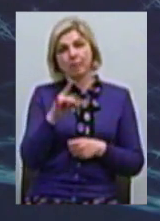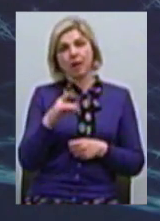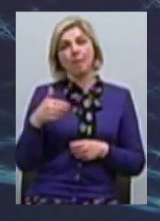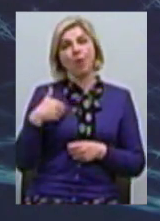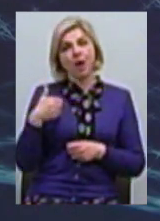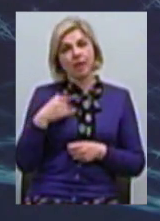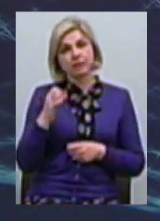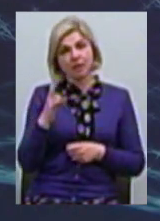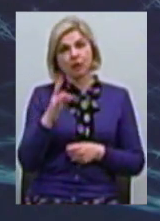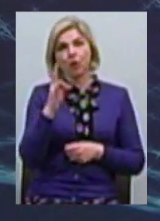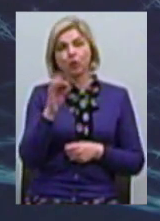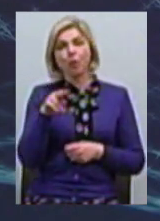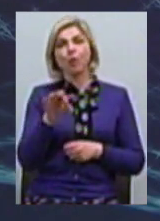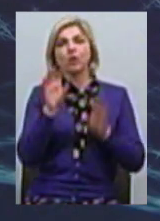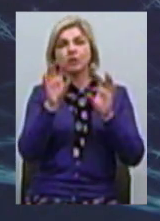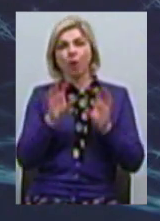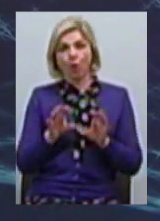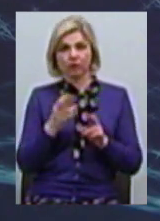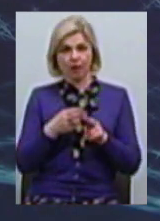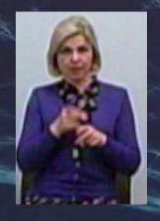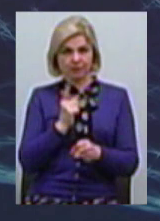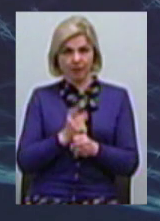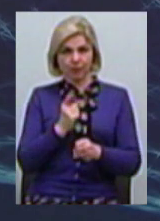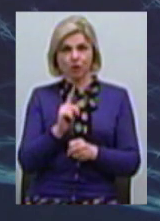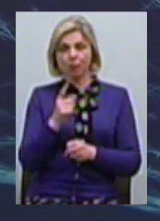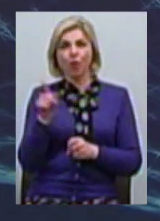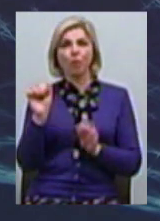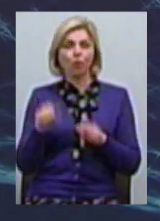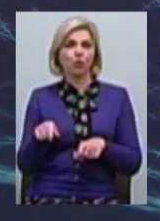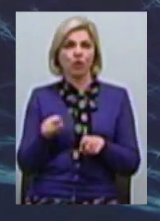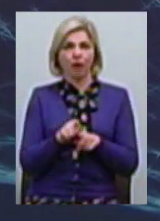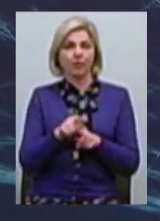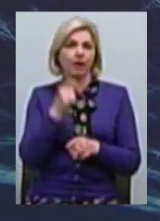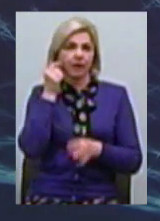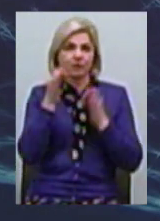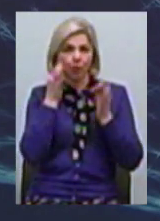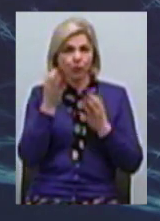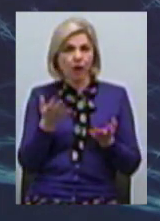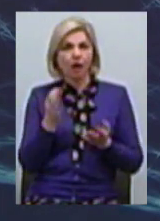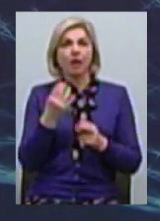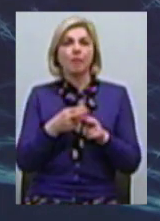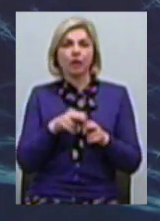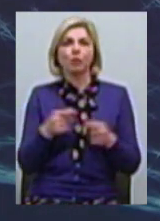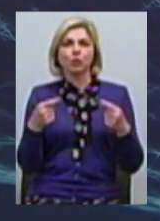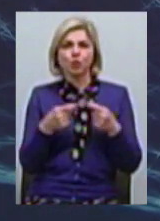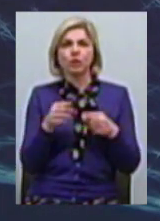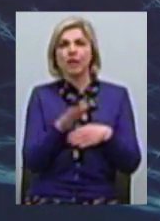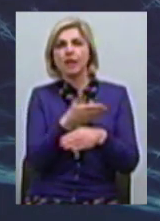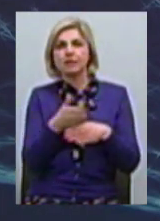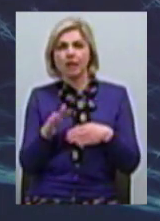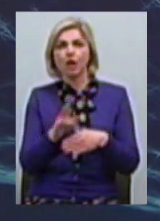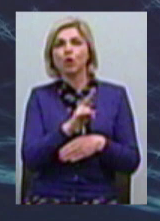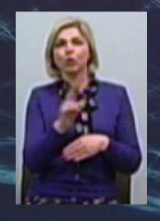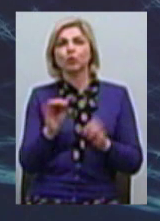разумеется, им по законодательству он воспрещен, поскольку они могут им злоупотреблять. то вот здесь надо четко разделять, кто может